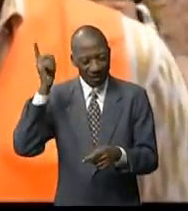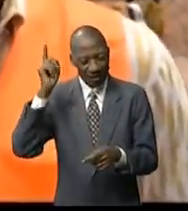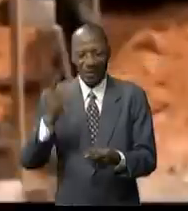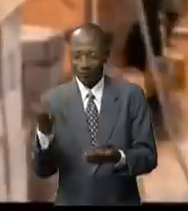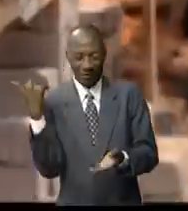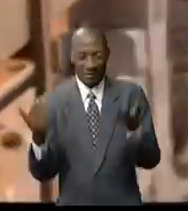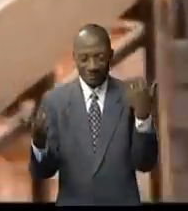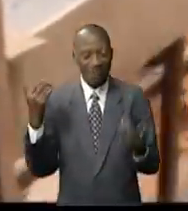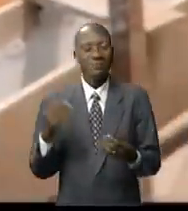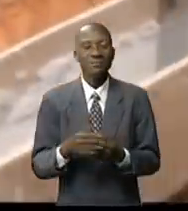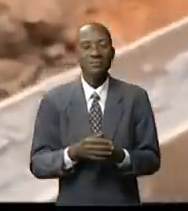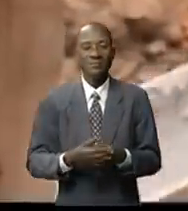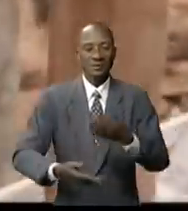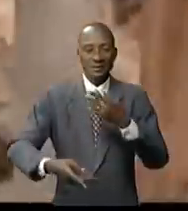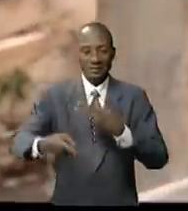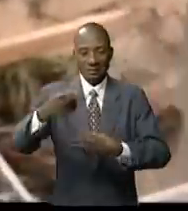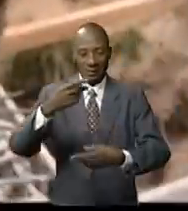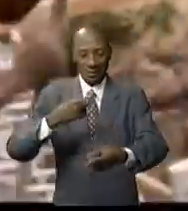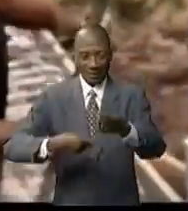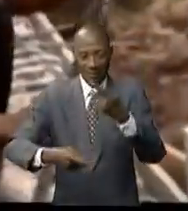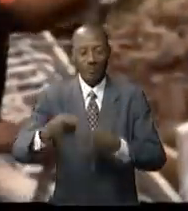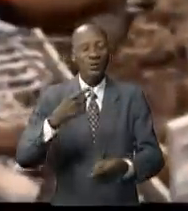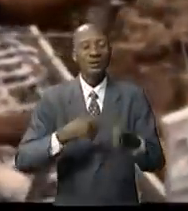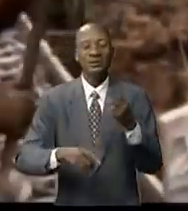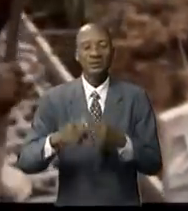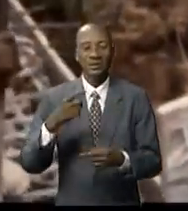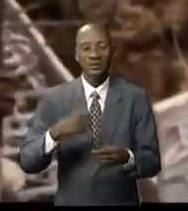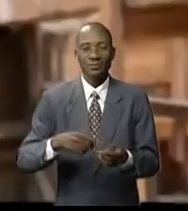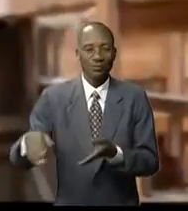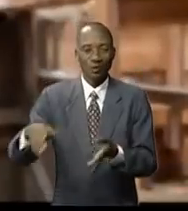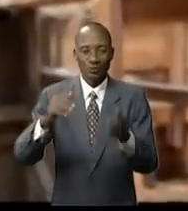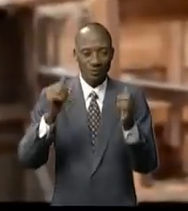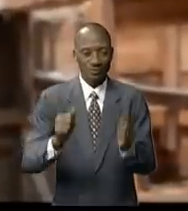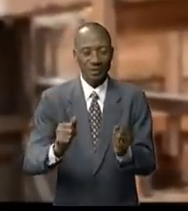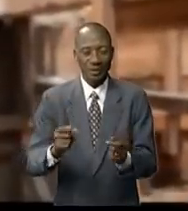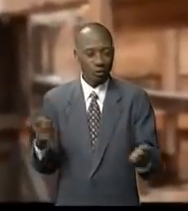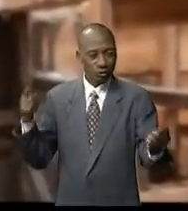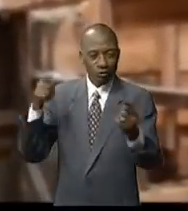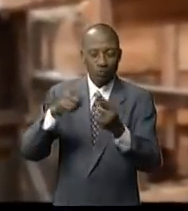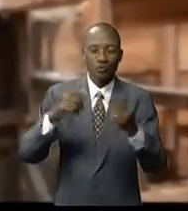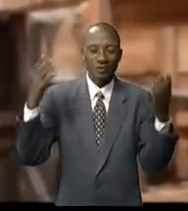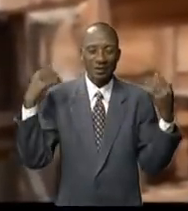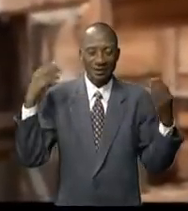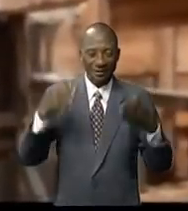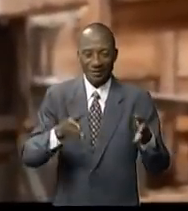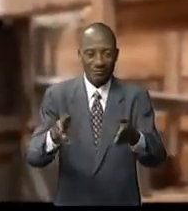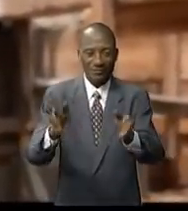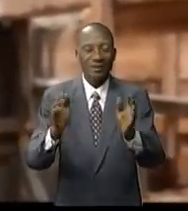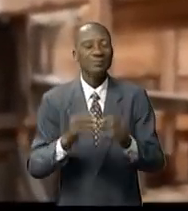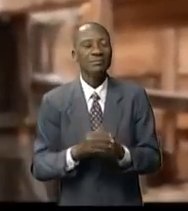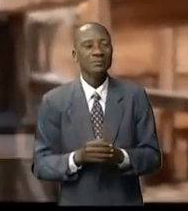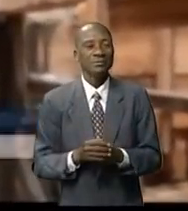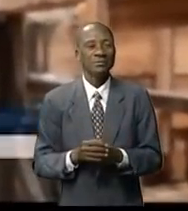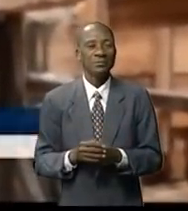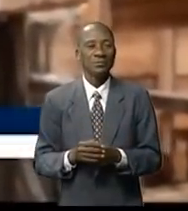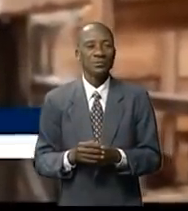armé. Et par après, on a fait la déviation pour dévier un peu la rivière. Et alors que ces travaux de construction de ce dallo à Kimwenza